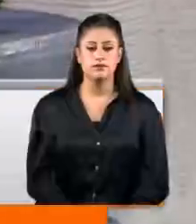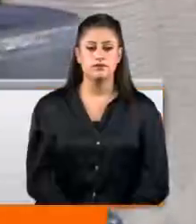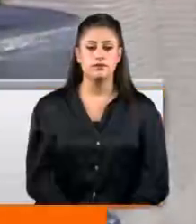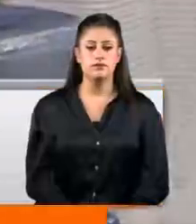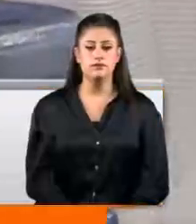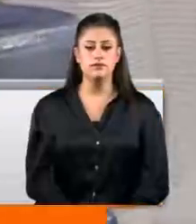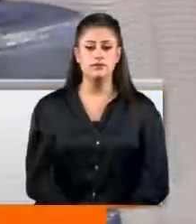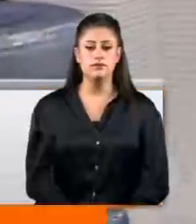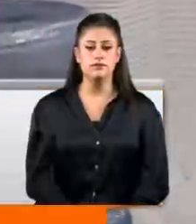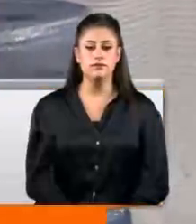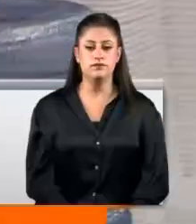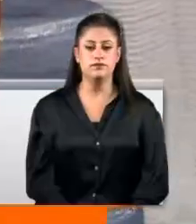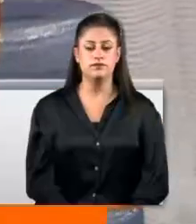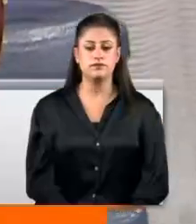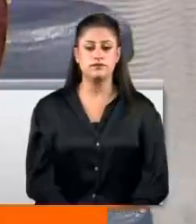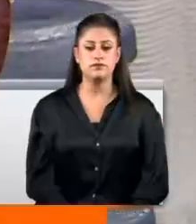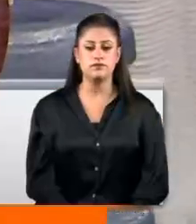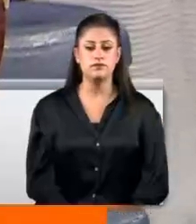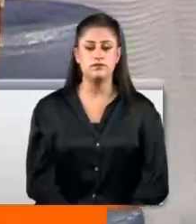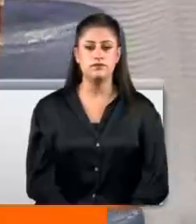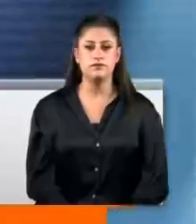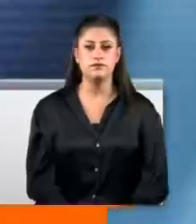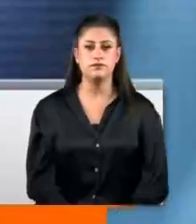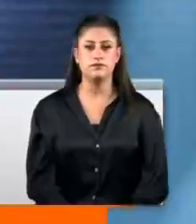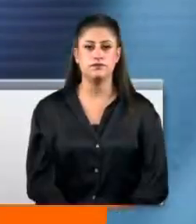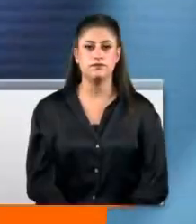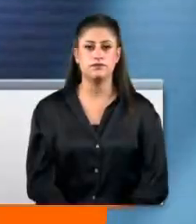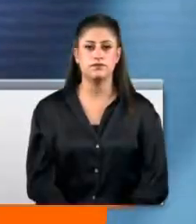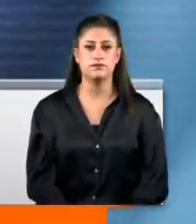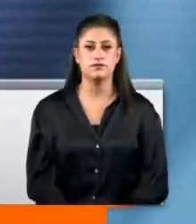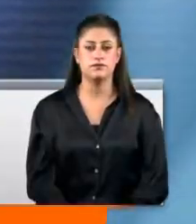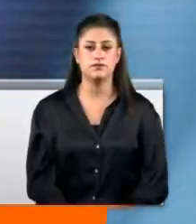Taşlık, tavuk ürünleri, işte deriler, bunları kullanıyorlar maalesef.